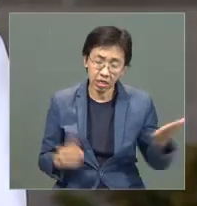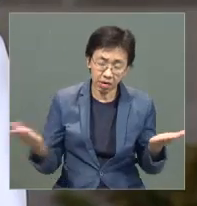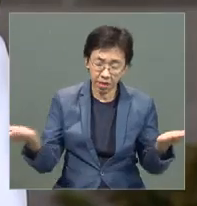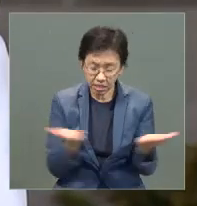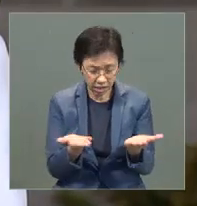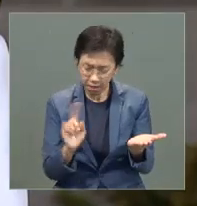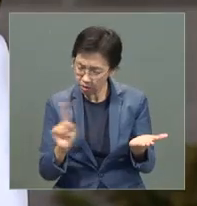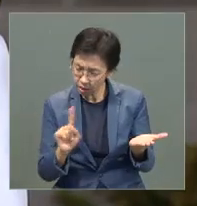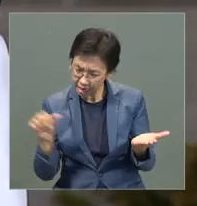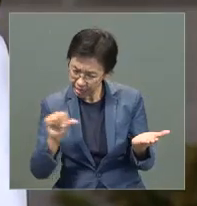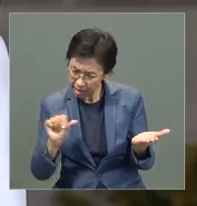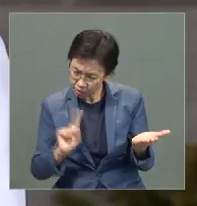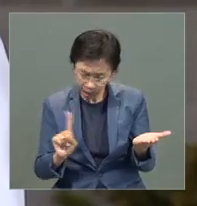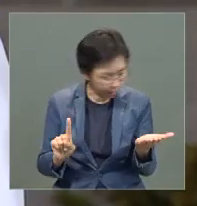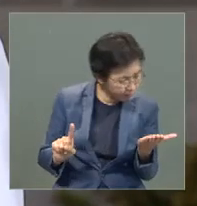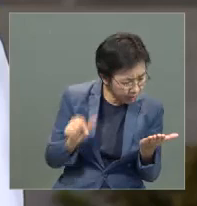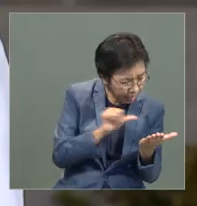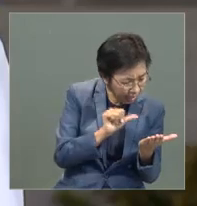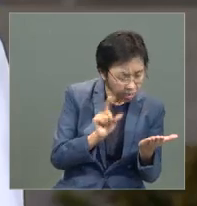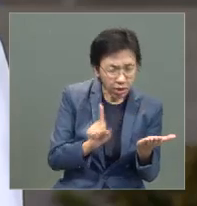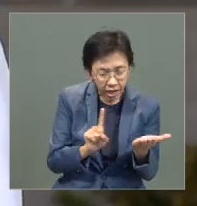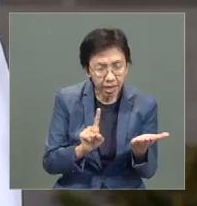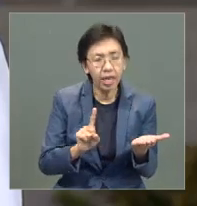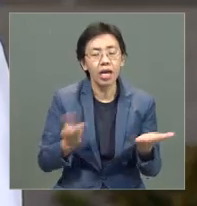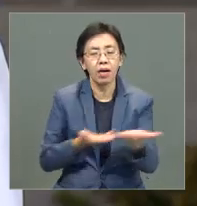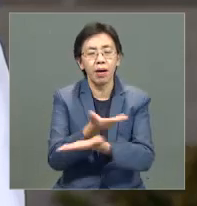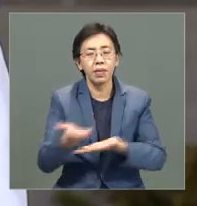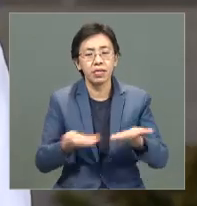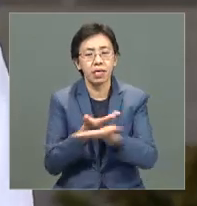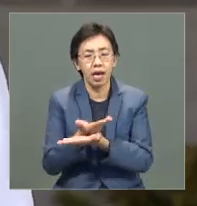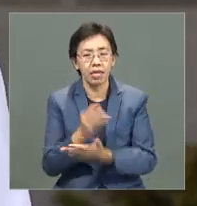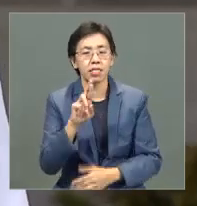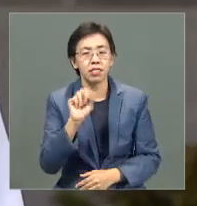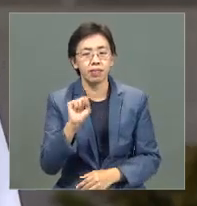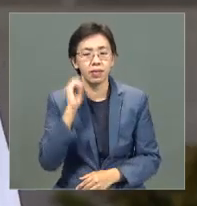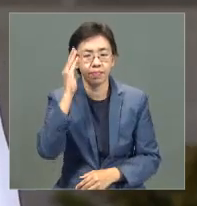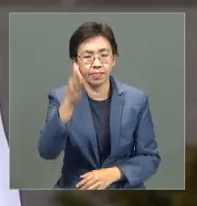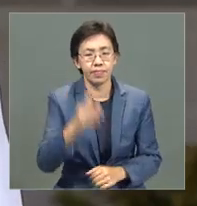ไหนเราก็ดูที่ว่าตรงไหนเราควรจะแก้ตรงไหนแล้วไปพิจารณาร่วมกันในสภาต่อไป